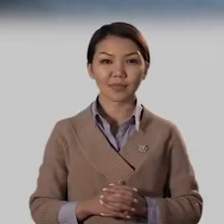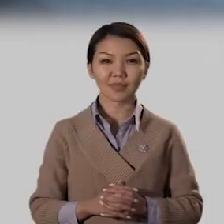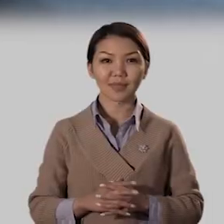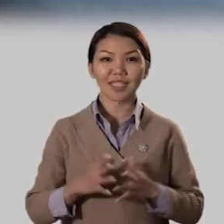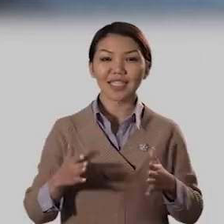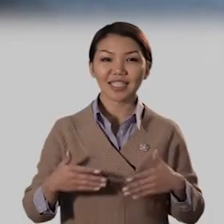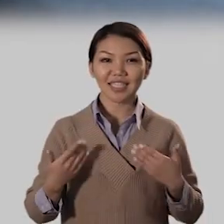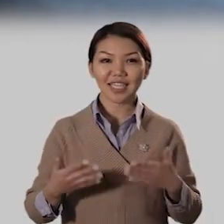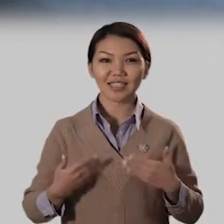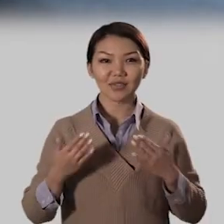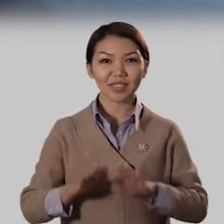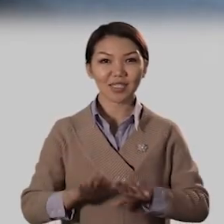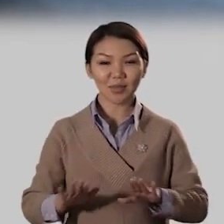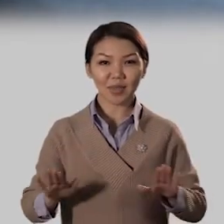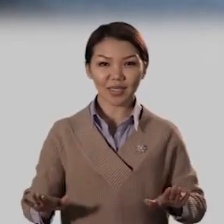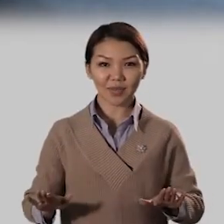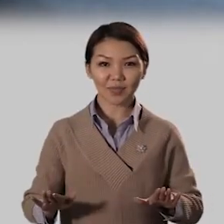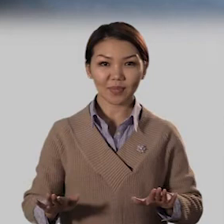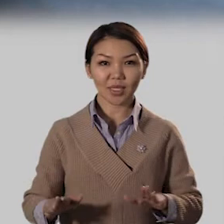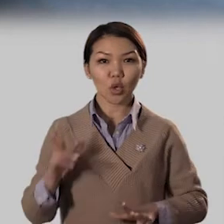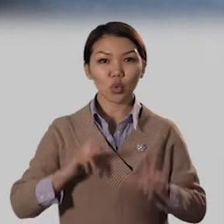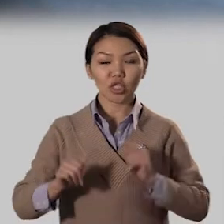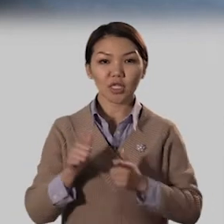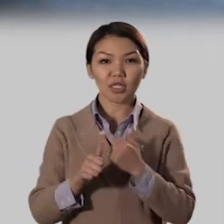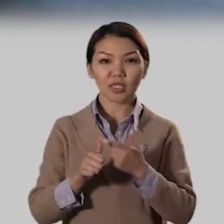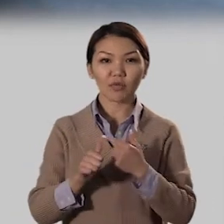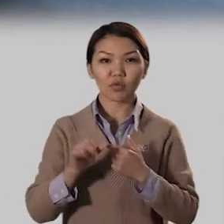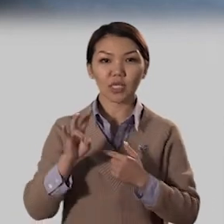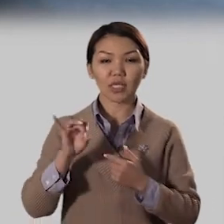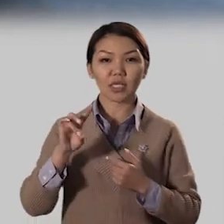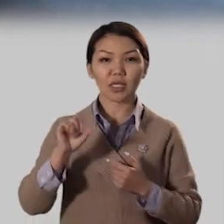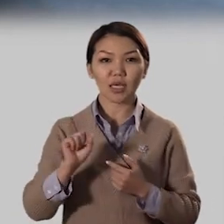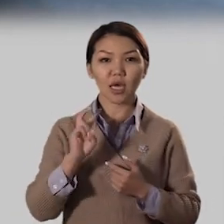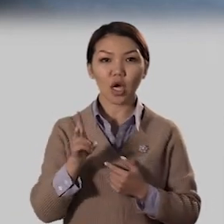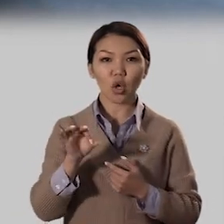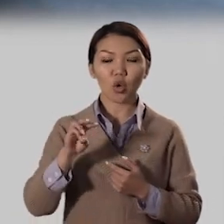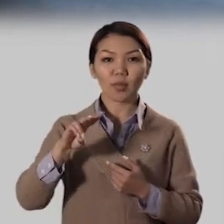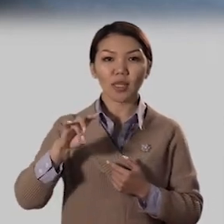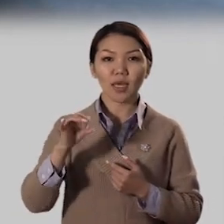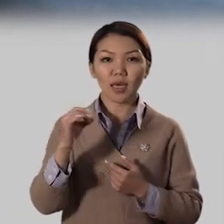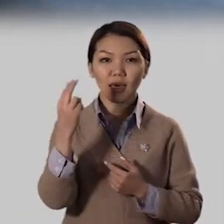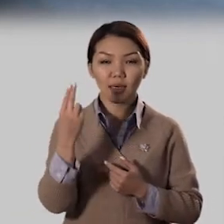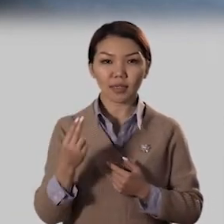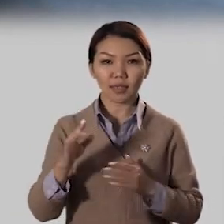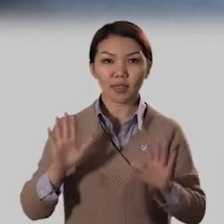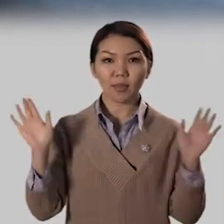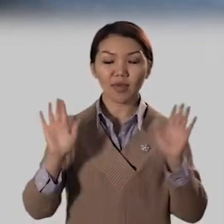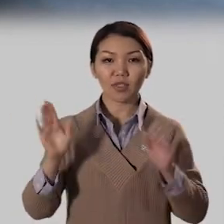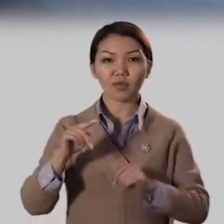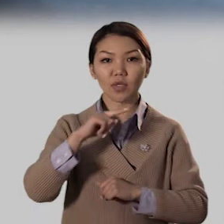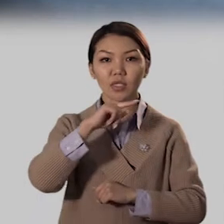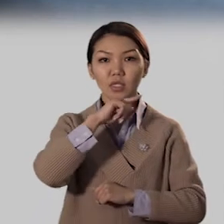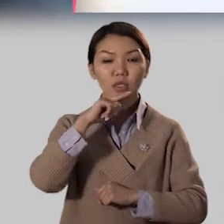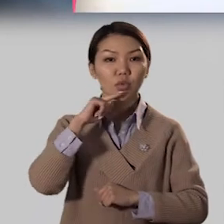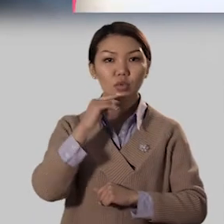здравствуйте ребята я не на демео нам на camino риц приветствую вас на уроке русского языка